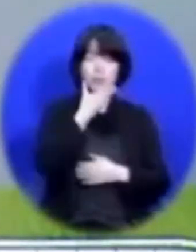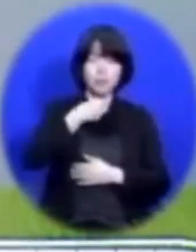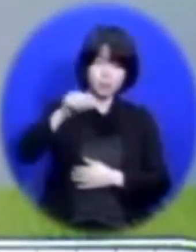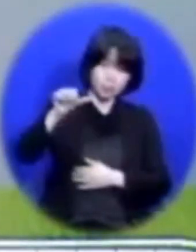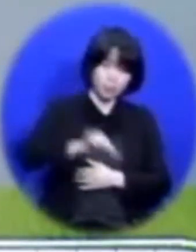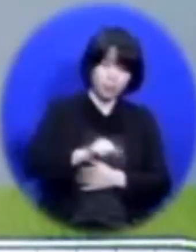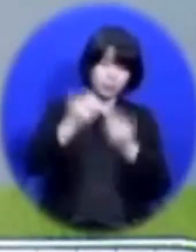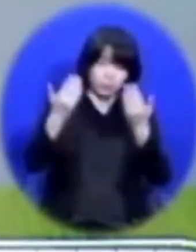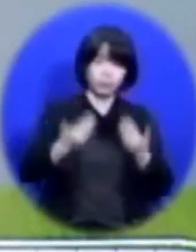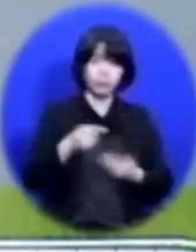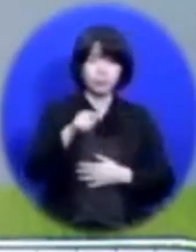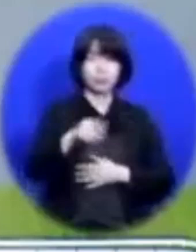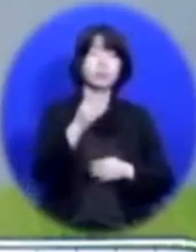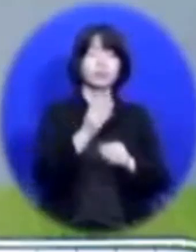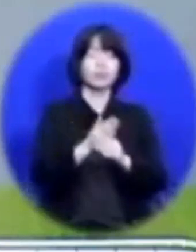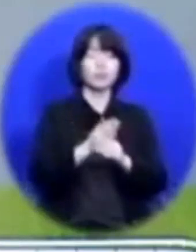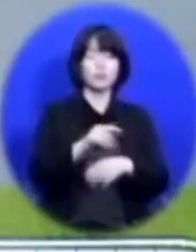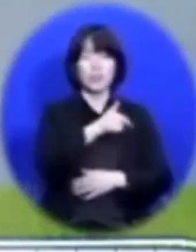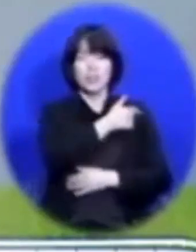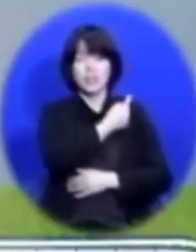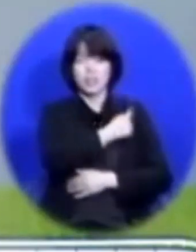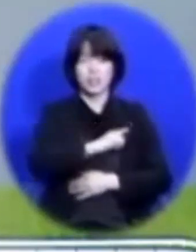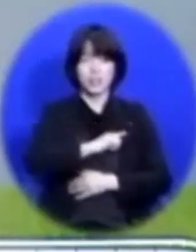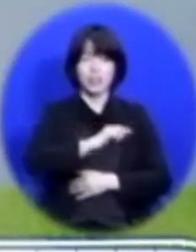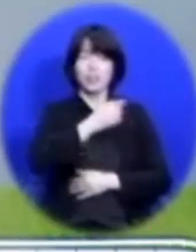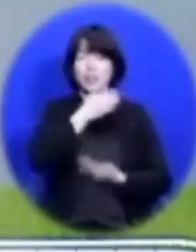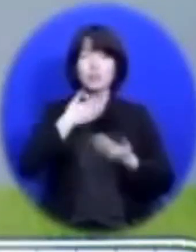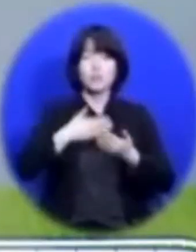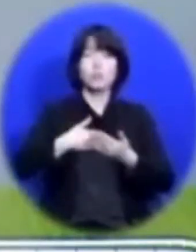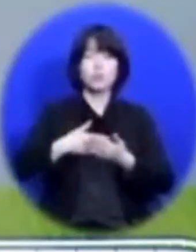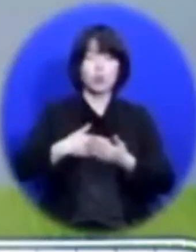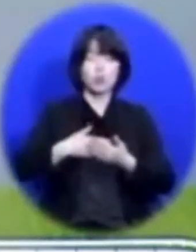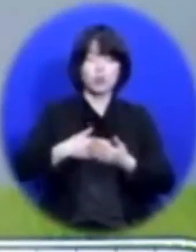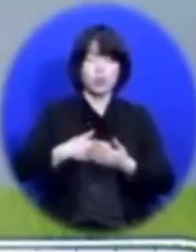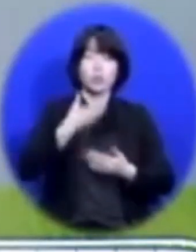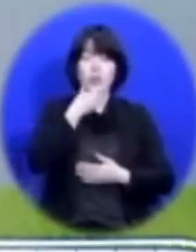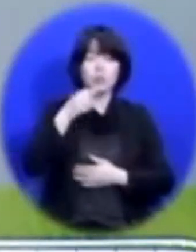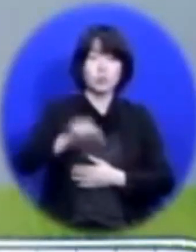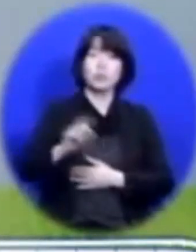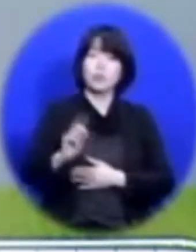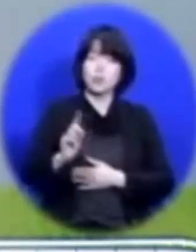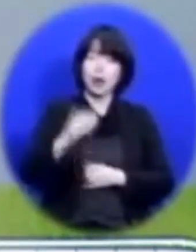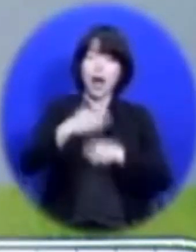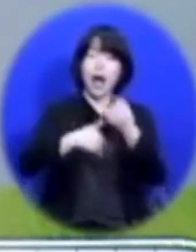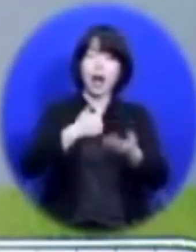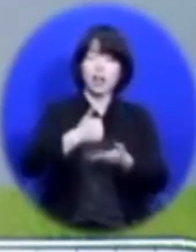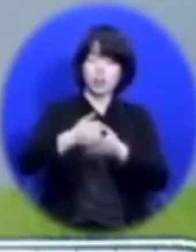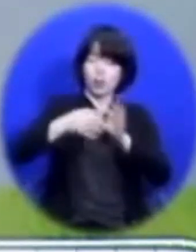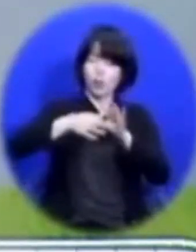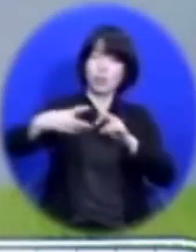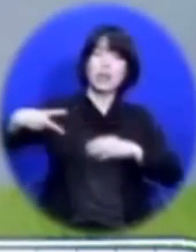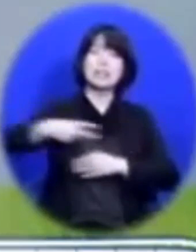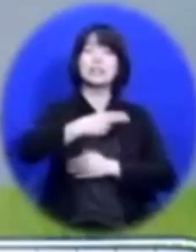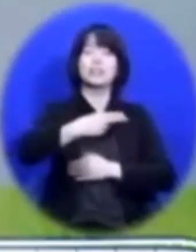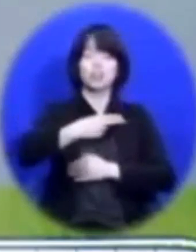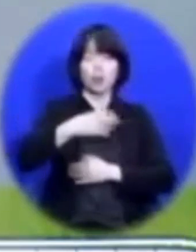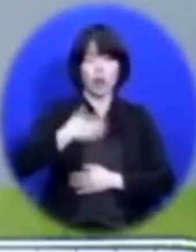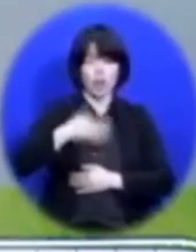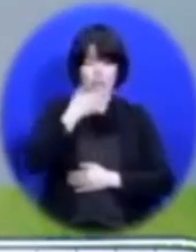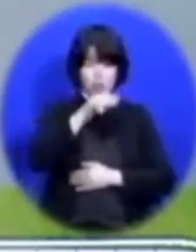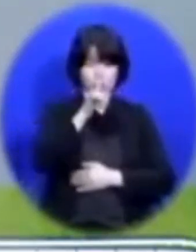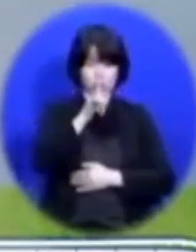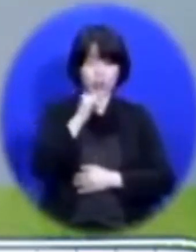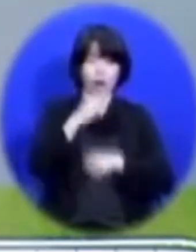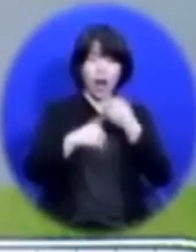는 사람이받을수있는가장무서운저주는 하나님과의단절이라는것을깨달을수있습니다